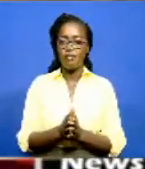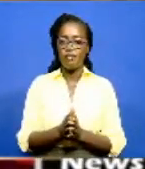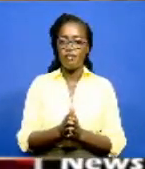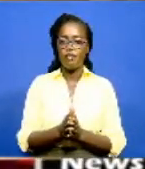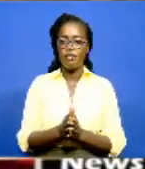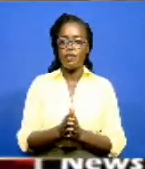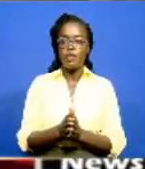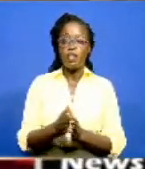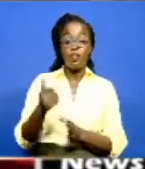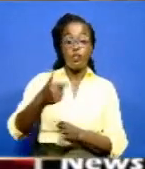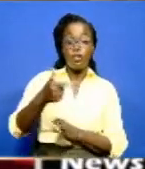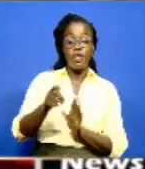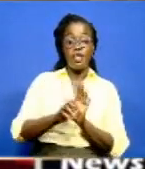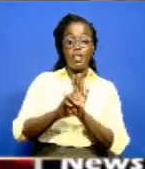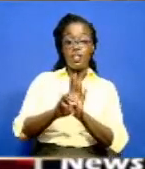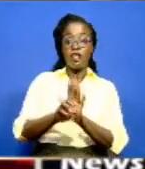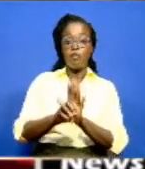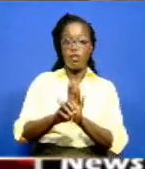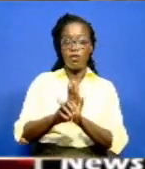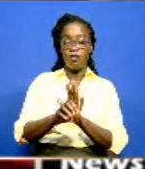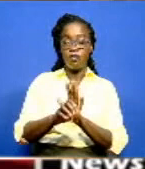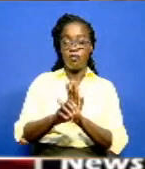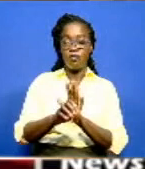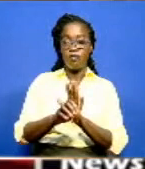Sampo ya oil kwa mfano iliyotoka kwa gari